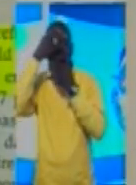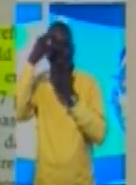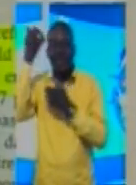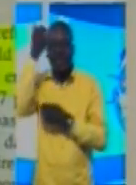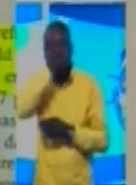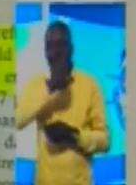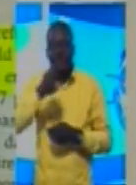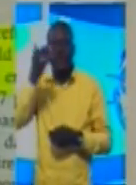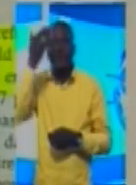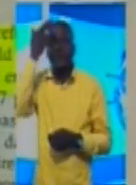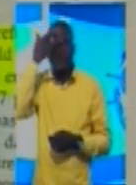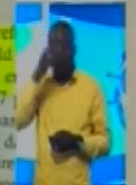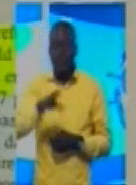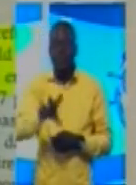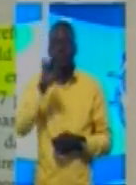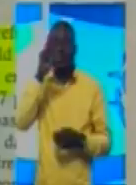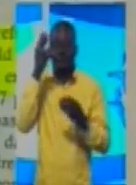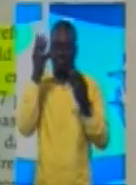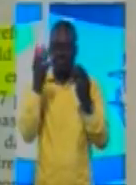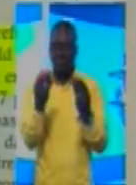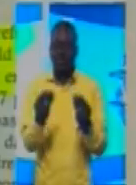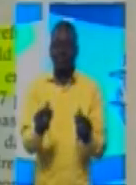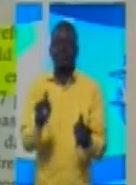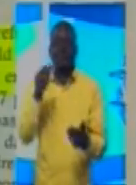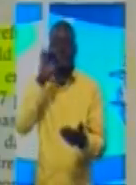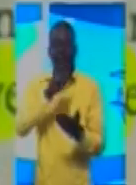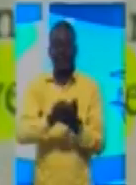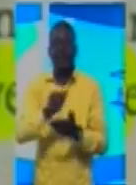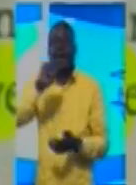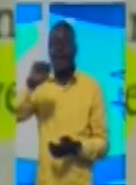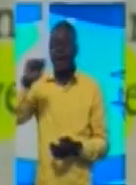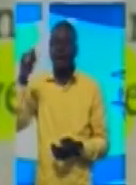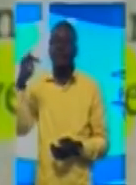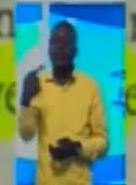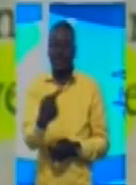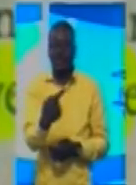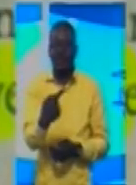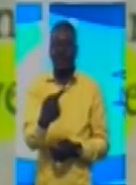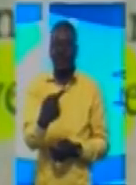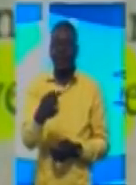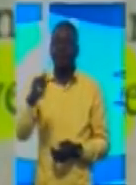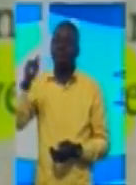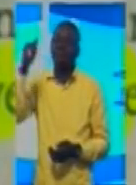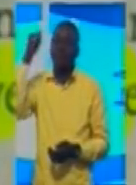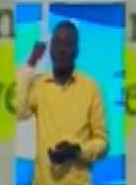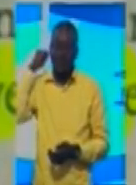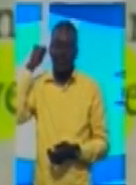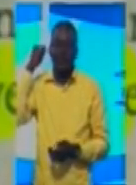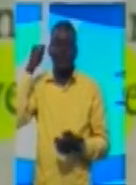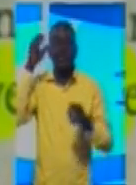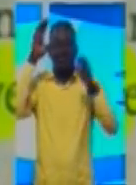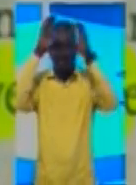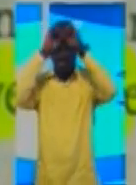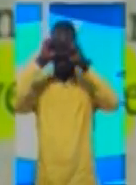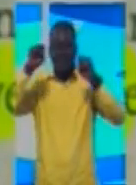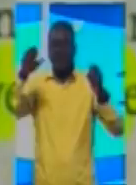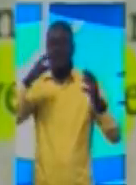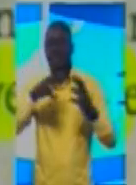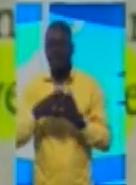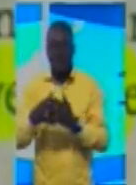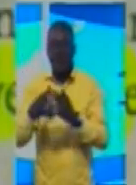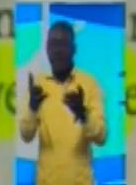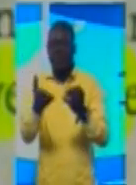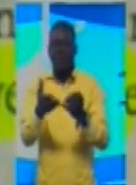saura certainement trouver une solution à cette AG. Mais hélas, le refus catégorique d'un Donald Trump qui ne veut pas en